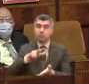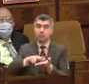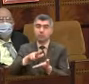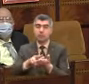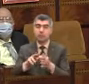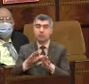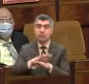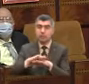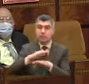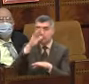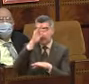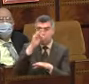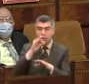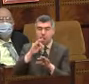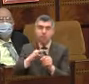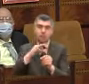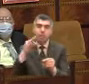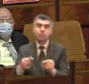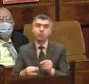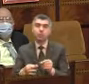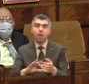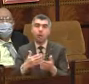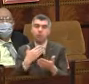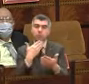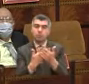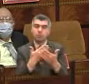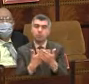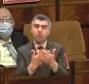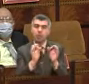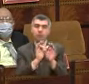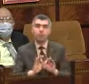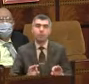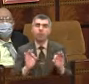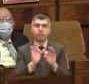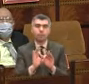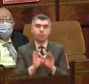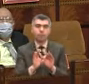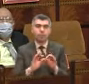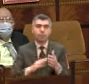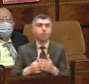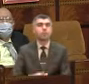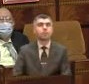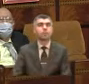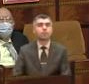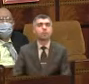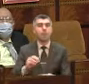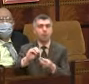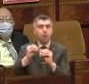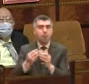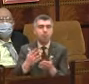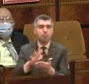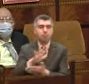السياسات تبقى النتائج على ارض الواقع بعيده عن الطموحات وغير مرضيه تماما. اختلالات كبيره وعجز